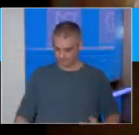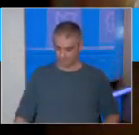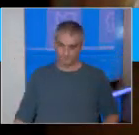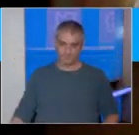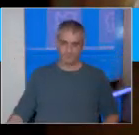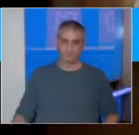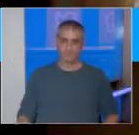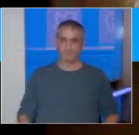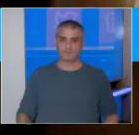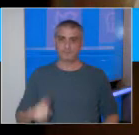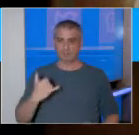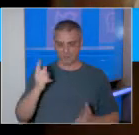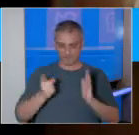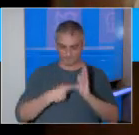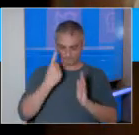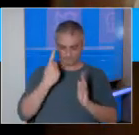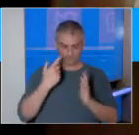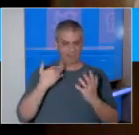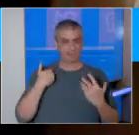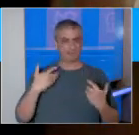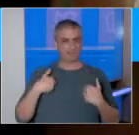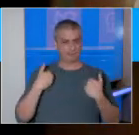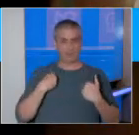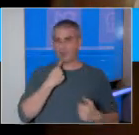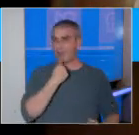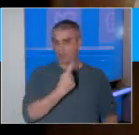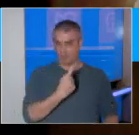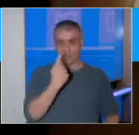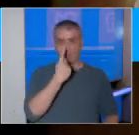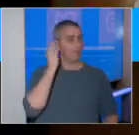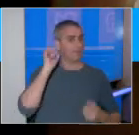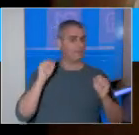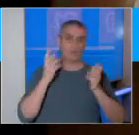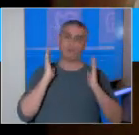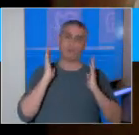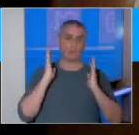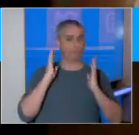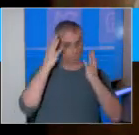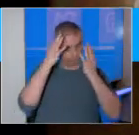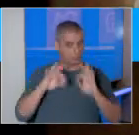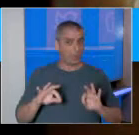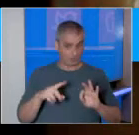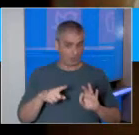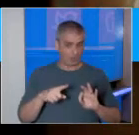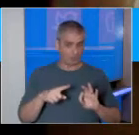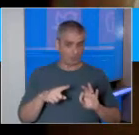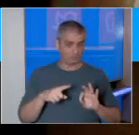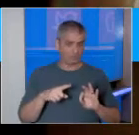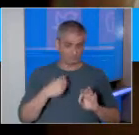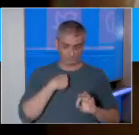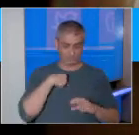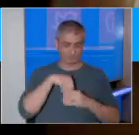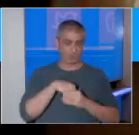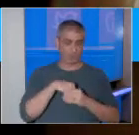היום לראשונה אני שמחה לבשר שאחת הפעילות המאוד אהובות ומוערכות